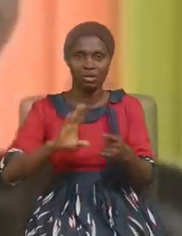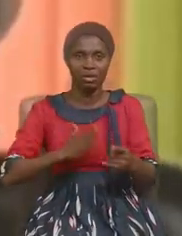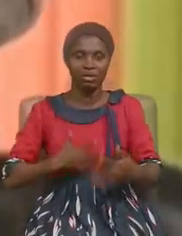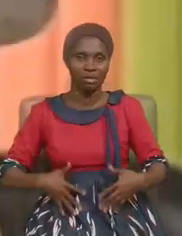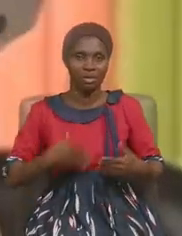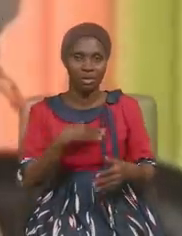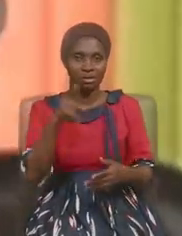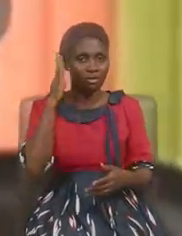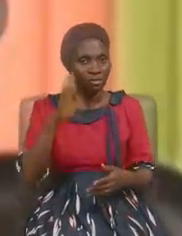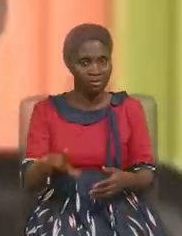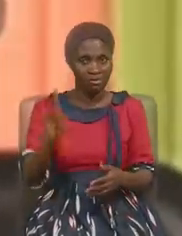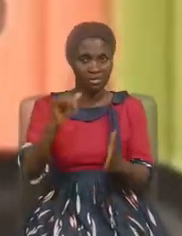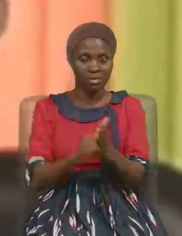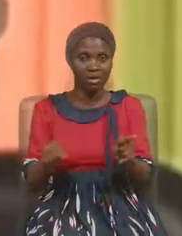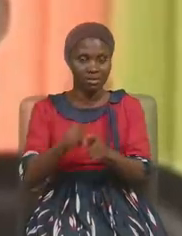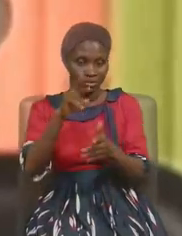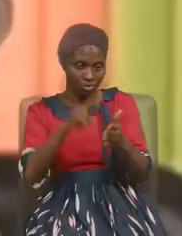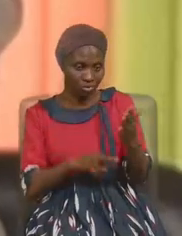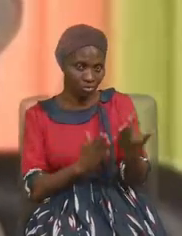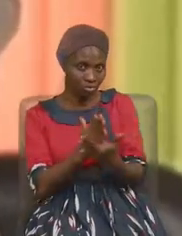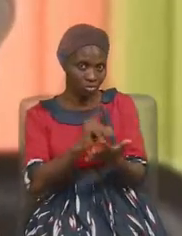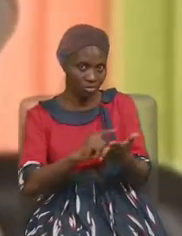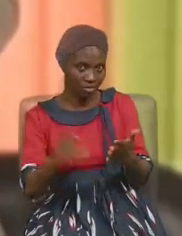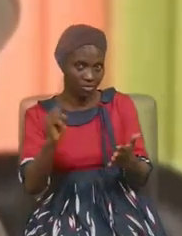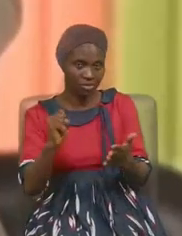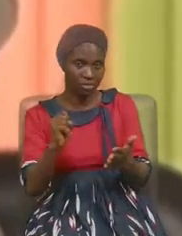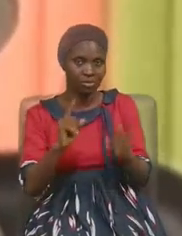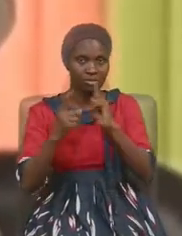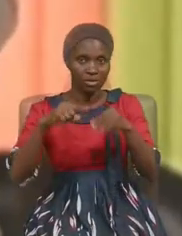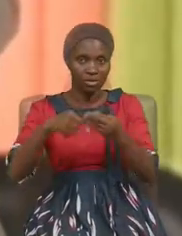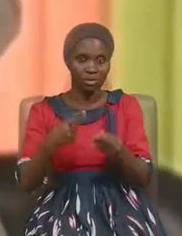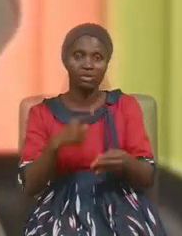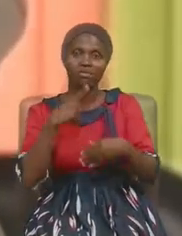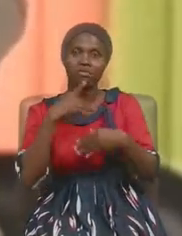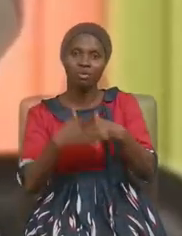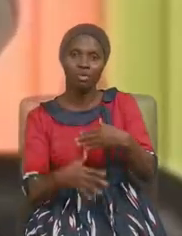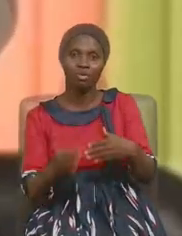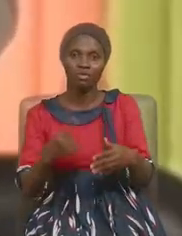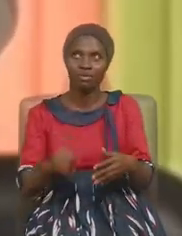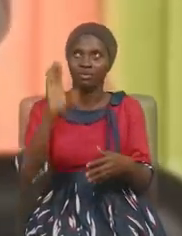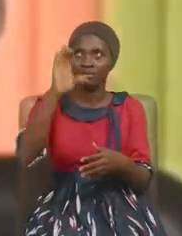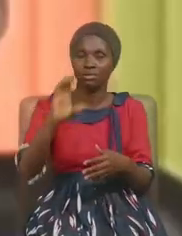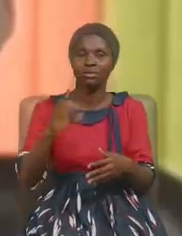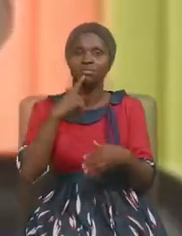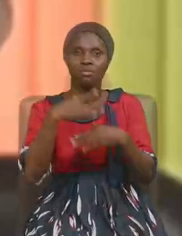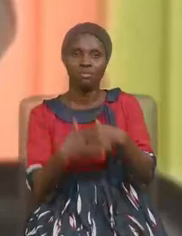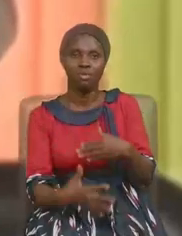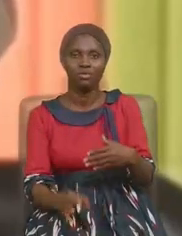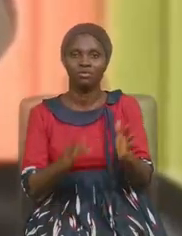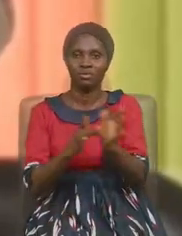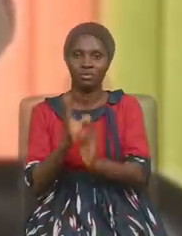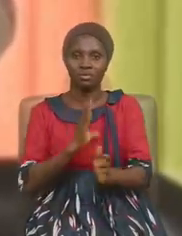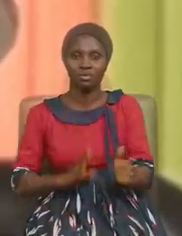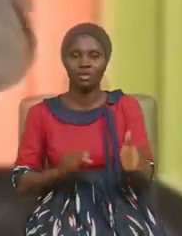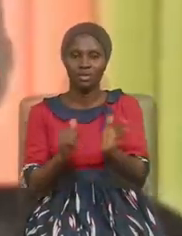vous parcourez les Écritures, le sang de la croix, le sang de Jésus-Christ, qu'il a